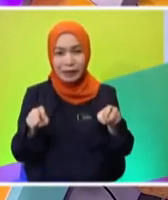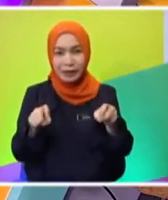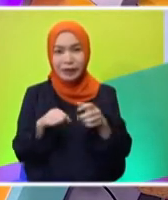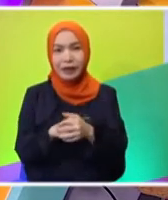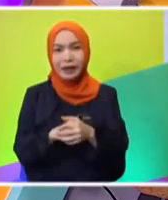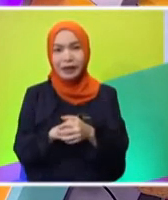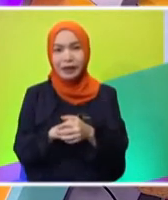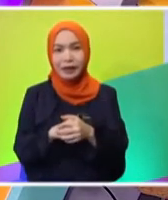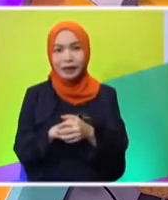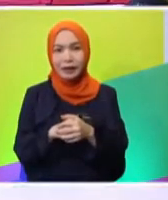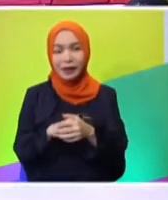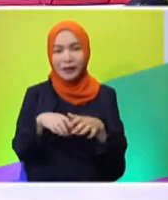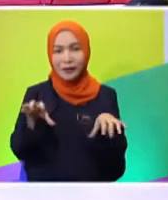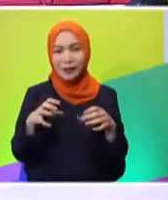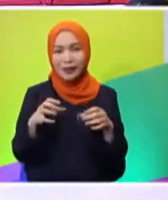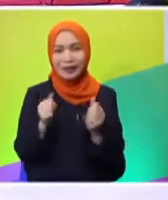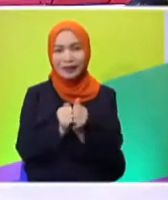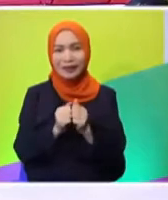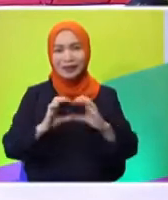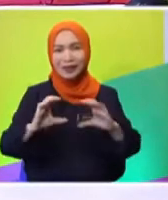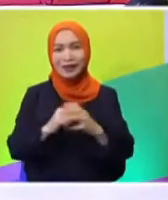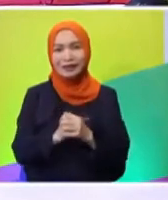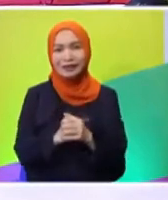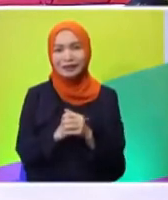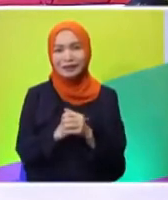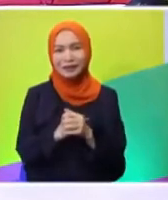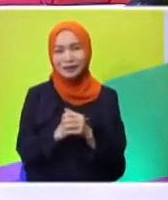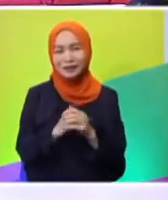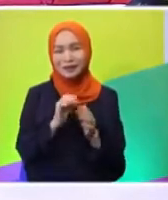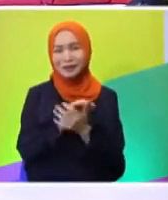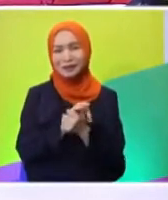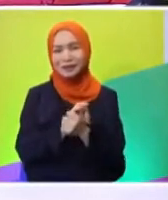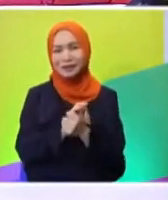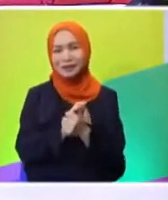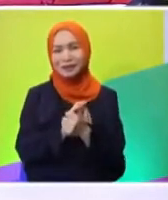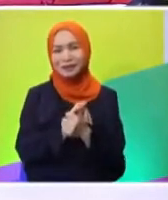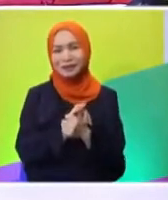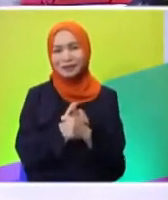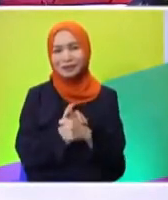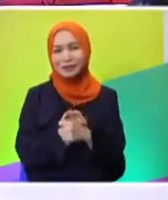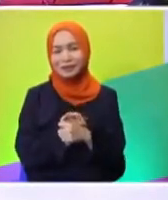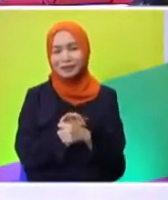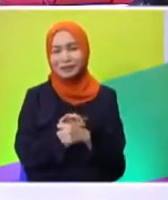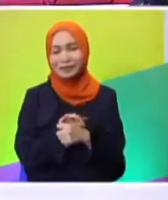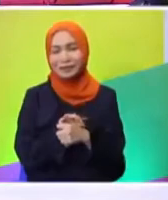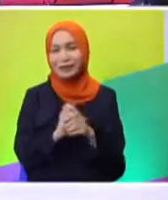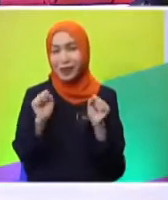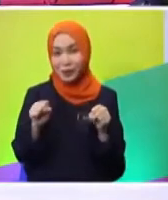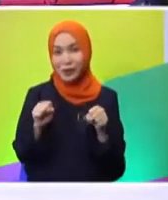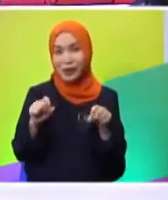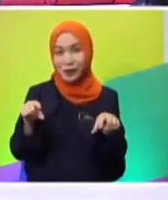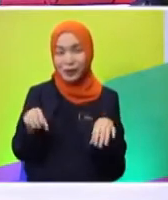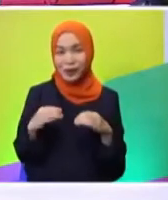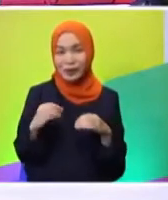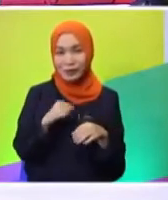dengan pun Atik rumah mixer otakku Tak Adil hanya ada namun jika habis ini kita